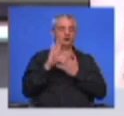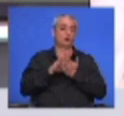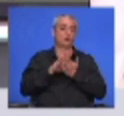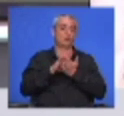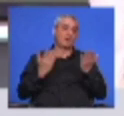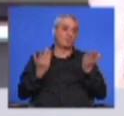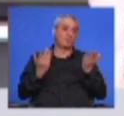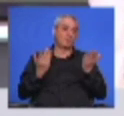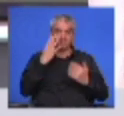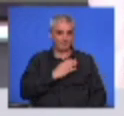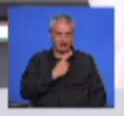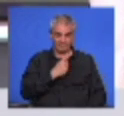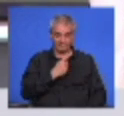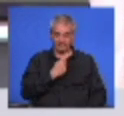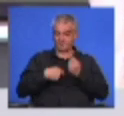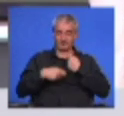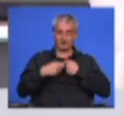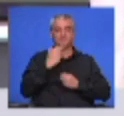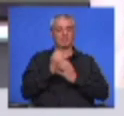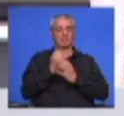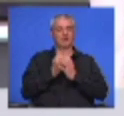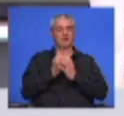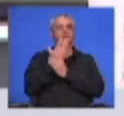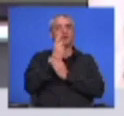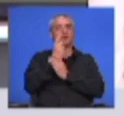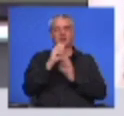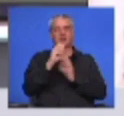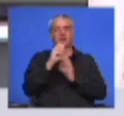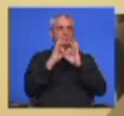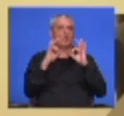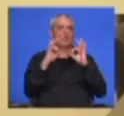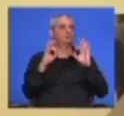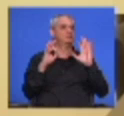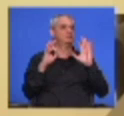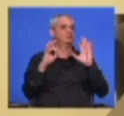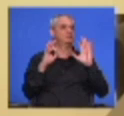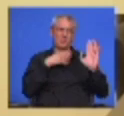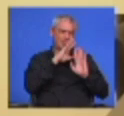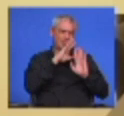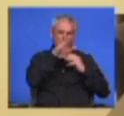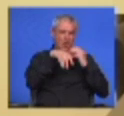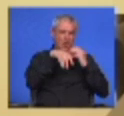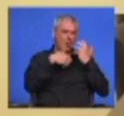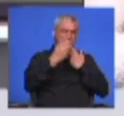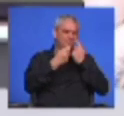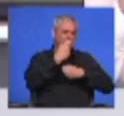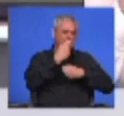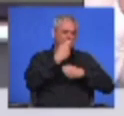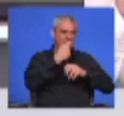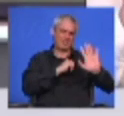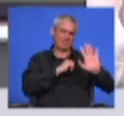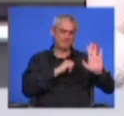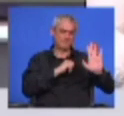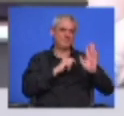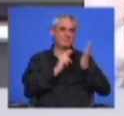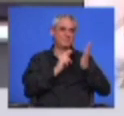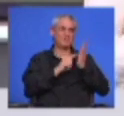לב, המשק בצמיחה לנפש אפסית. לא חשוב, לא ניכנס לכל ההסברים הכלכליים ברשותך, כי